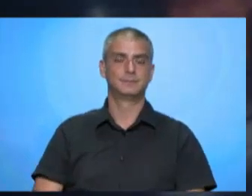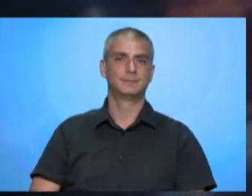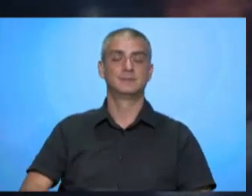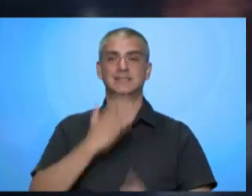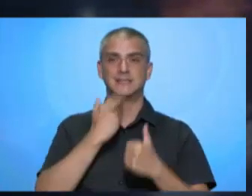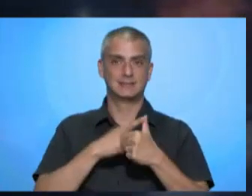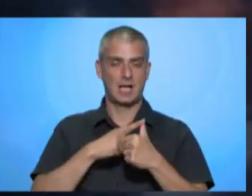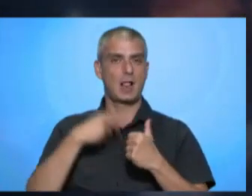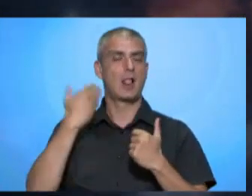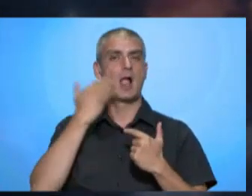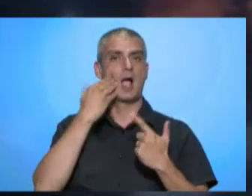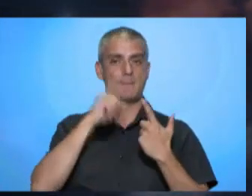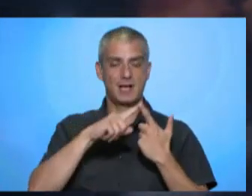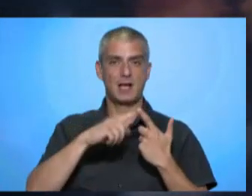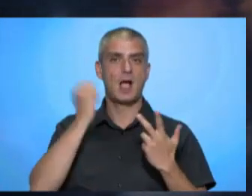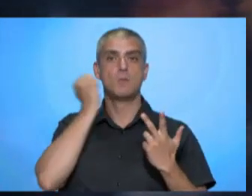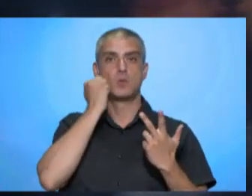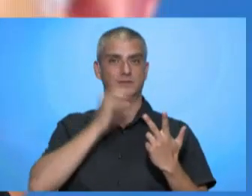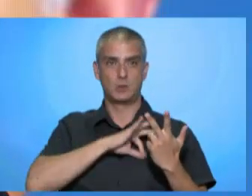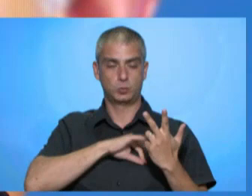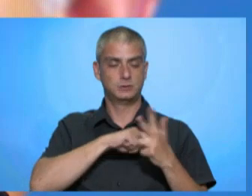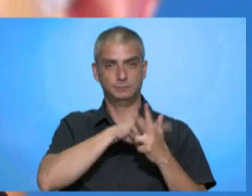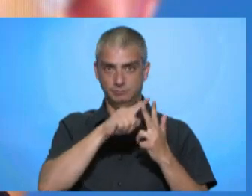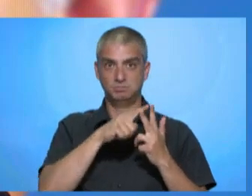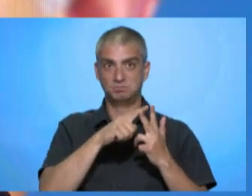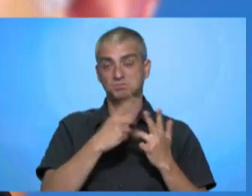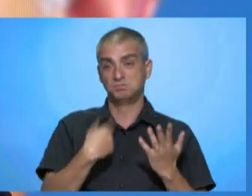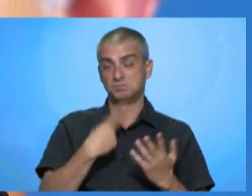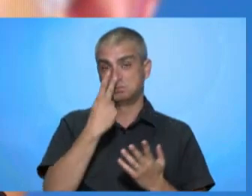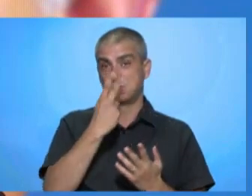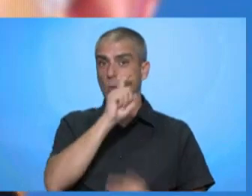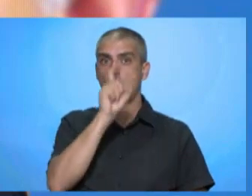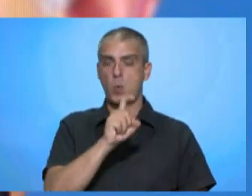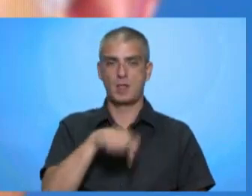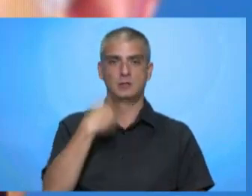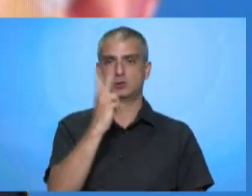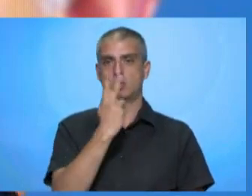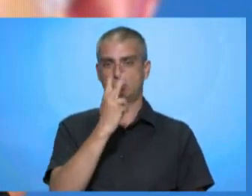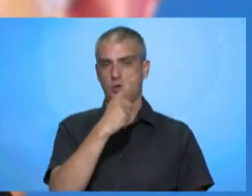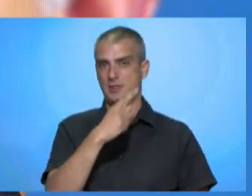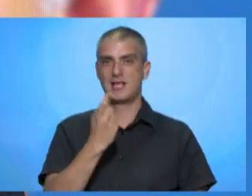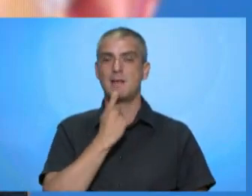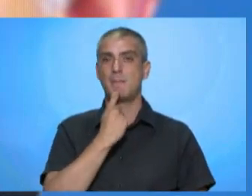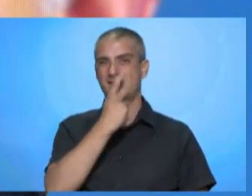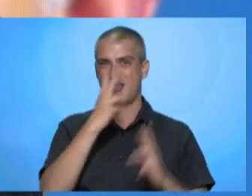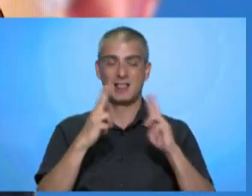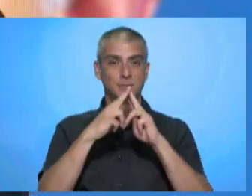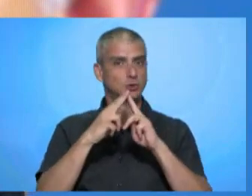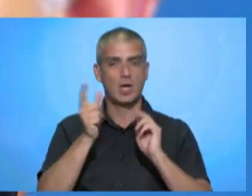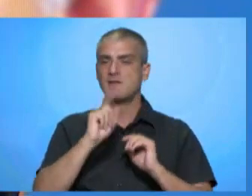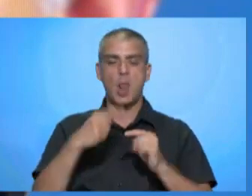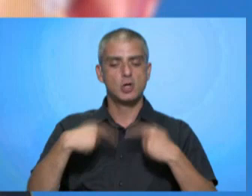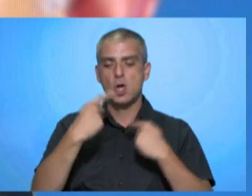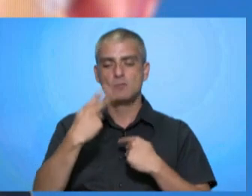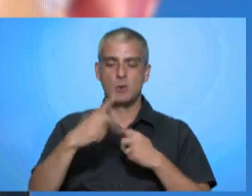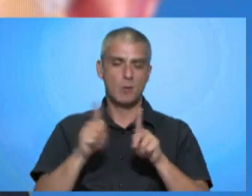ישראל, וושינגטון, מוסקבה, זה אמור לתת את אותותיו ופירותיו, אולי ביום שני בהלסינקי, ובכל מקרה זה לא עניין של יום או יומיים,